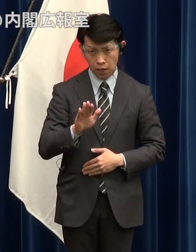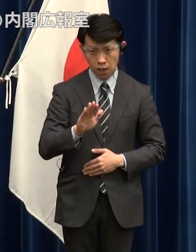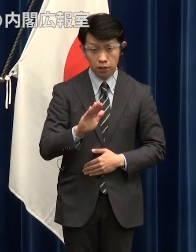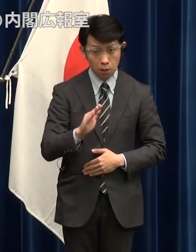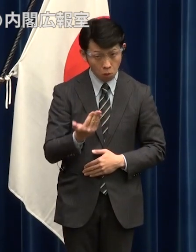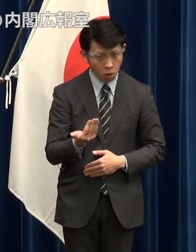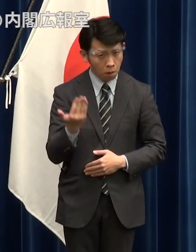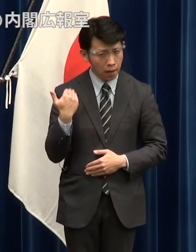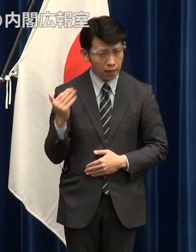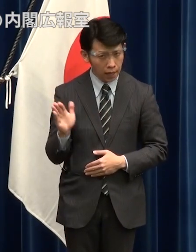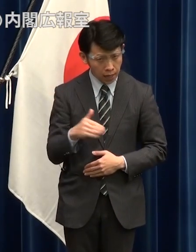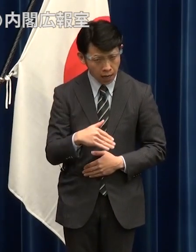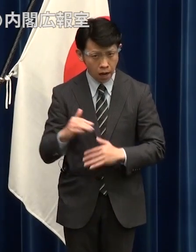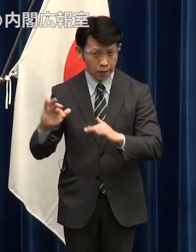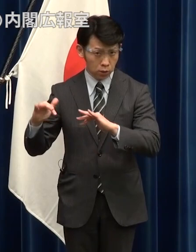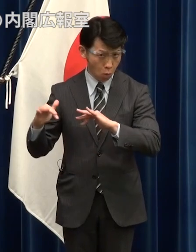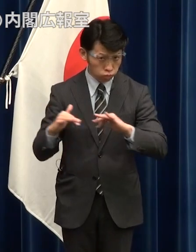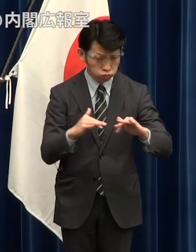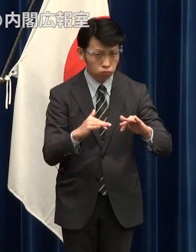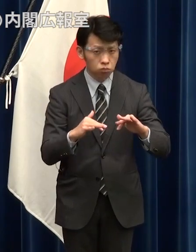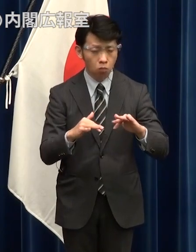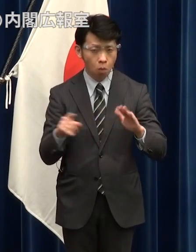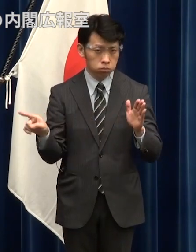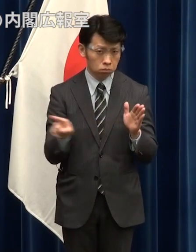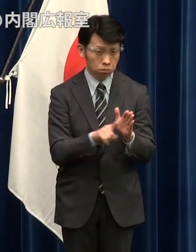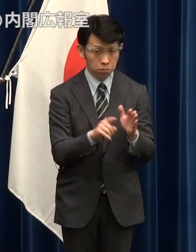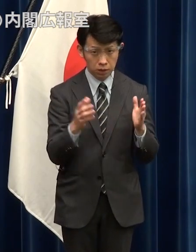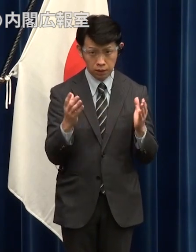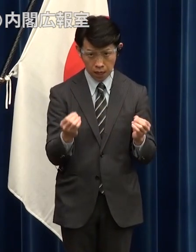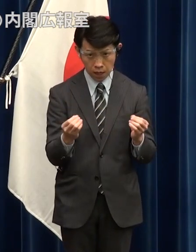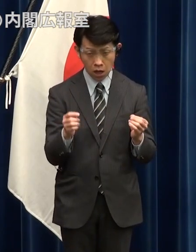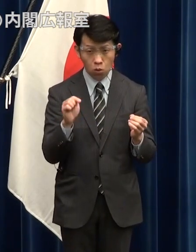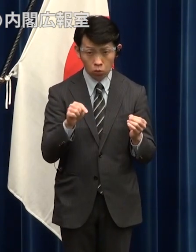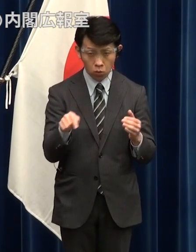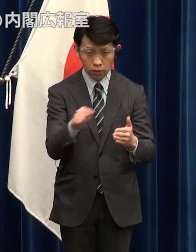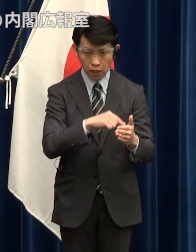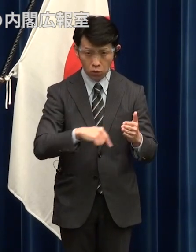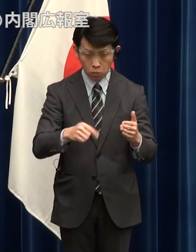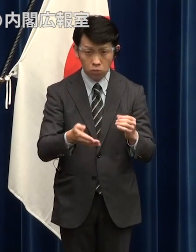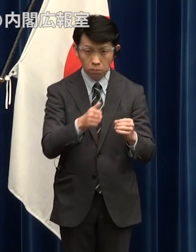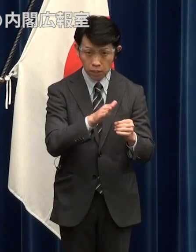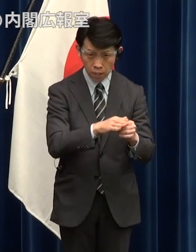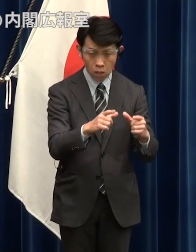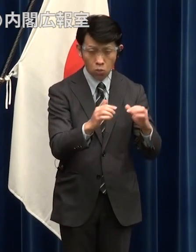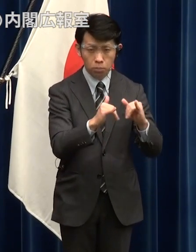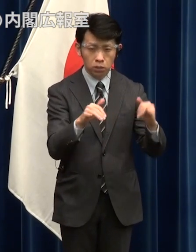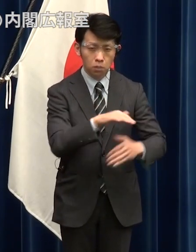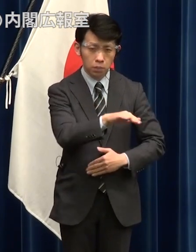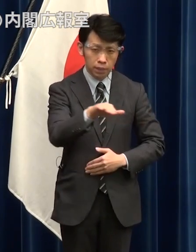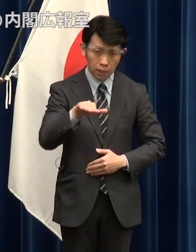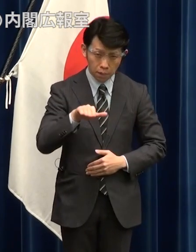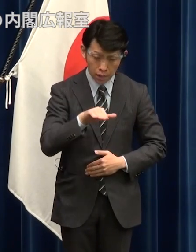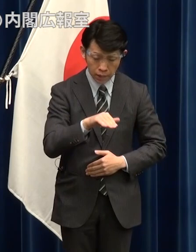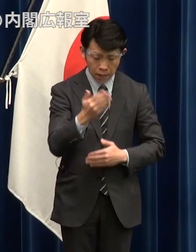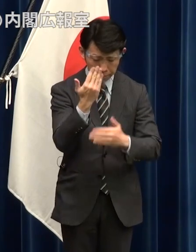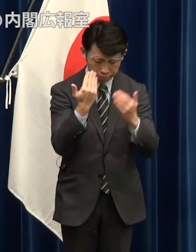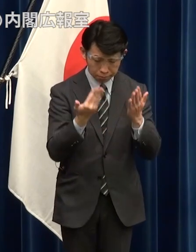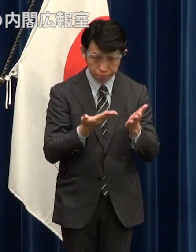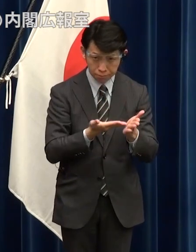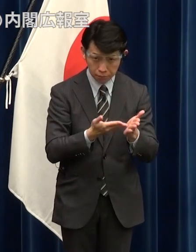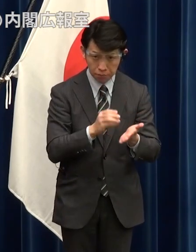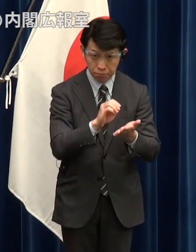たということも含めて、国民の皆さんに対する説明も引き続